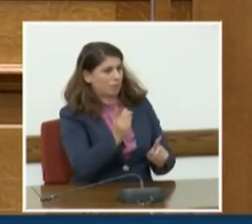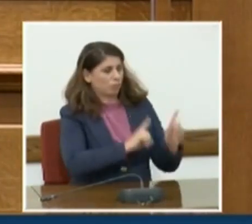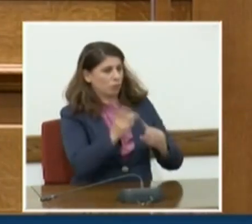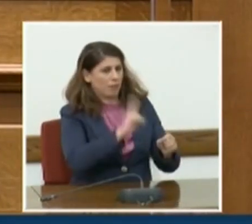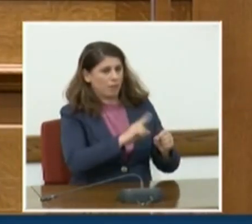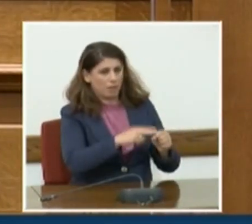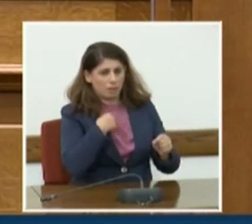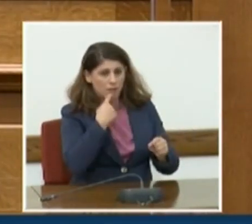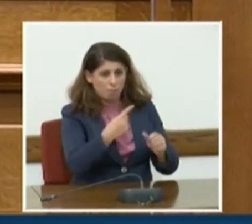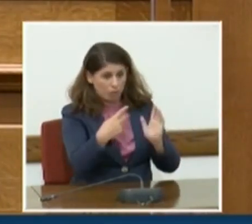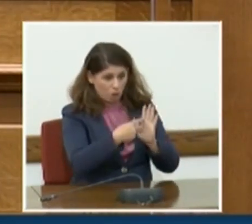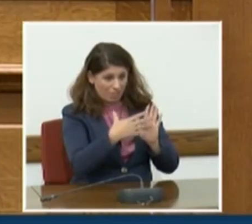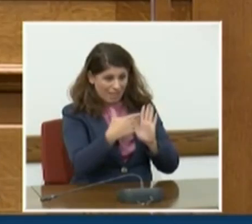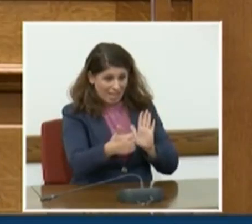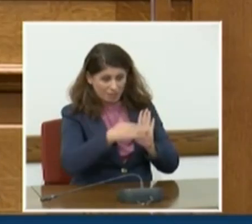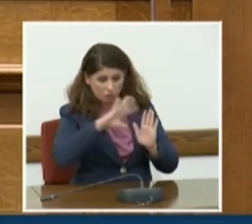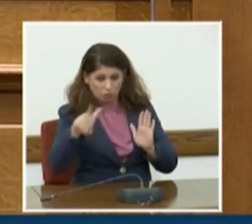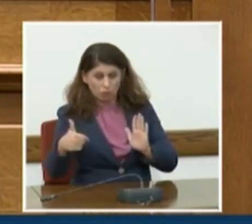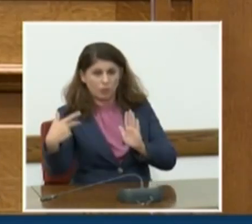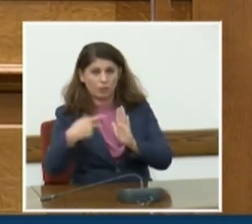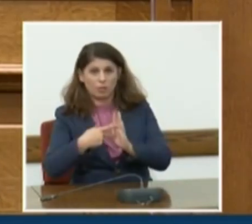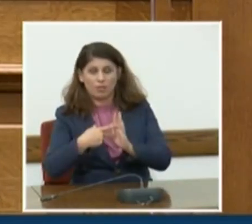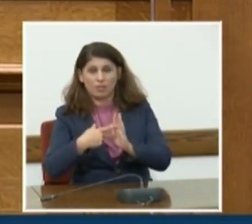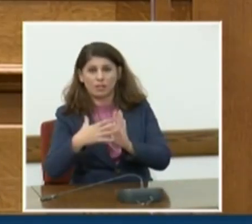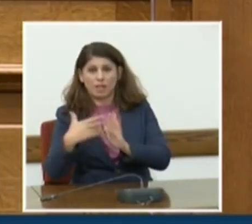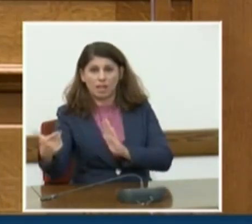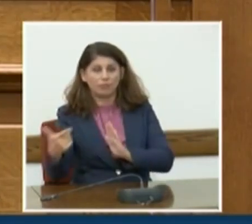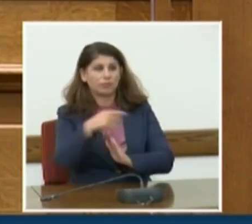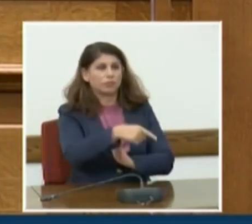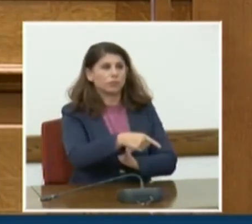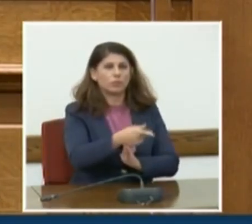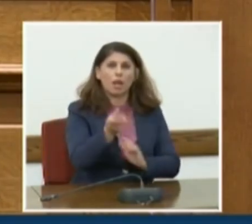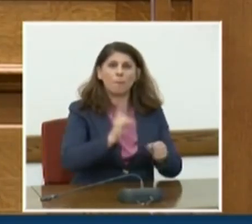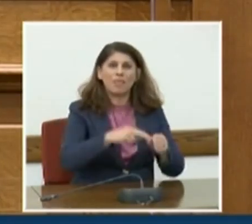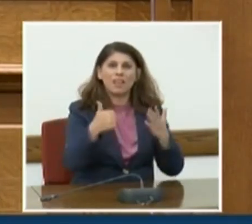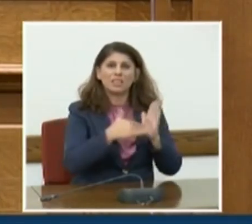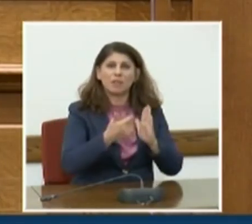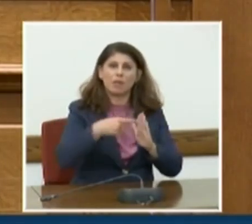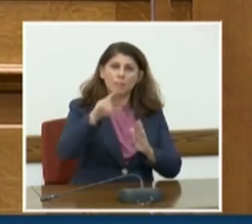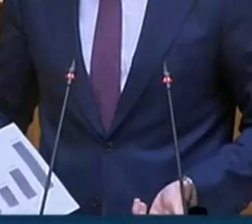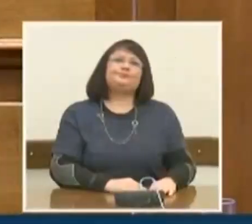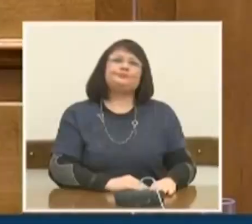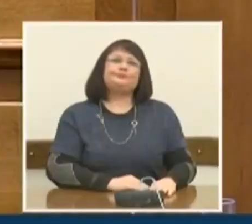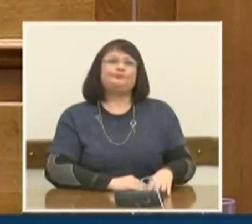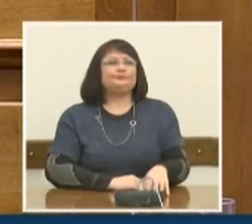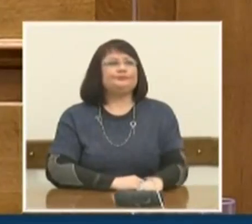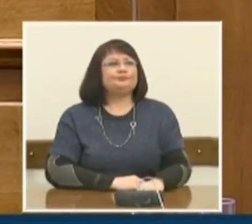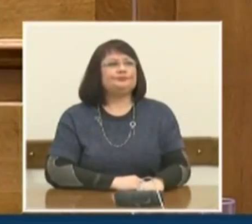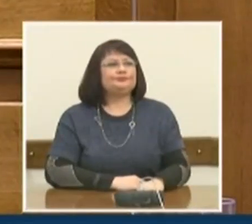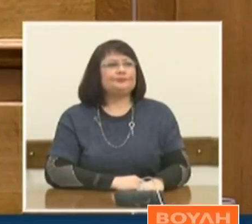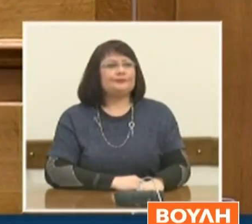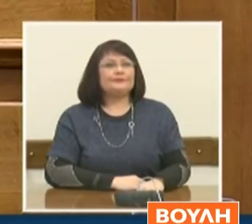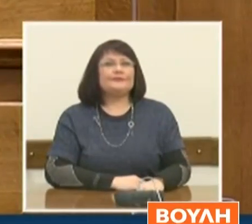στο 17 που αυξήθηκαν κατά 6.000 οι θάνατοι, ξέρετε εσείς που τους αυξήσατε και τι έγινε από το 16 στο 17. Μα είναι σοβαρά πράγματα αυτά.